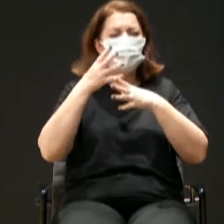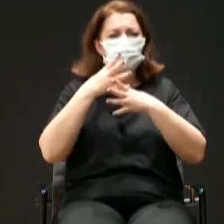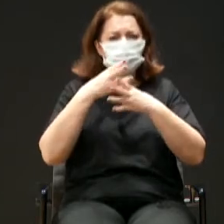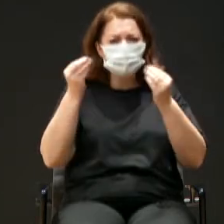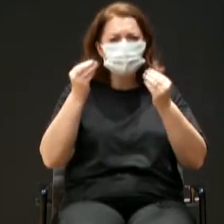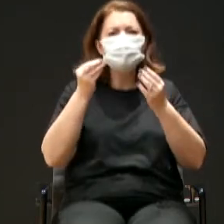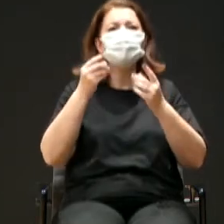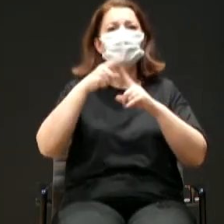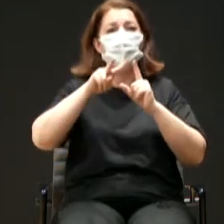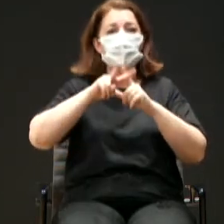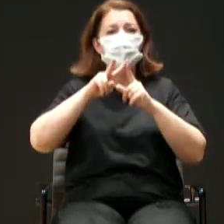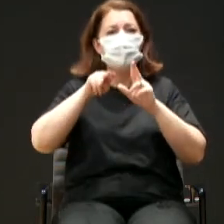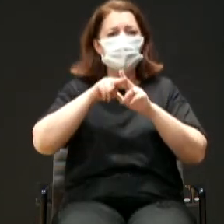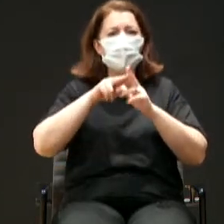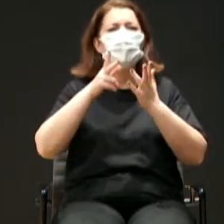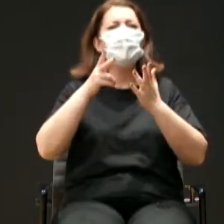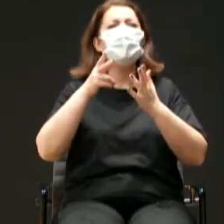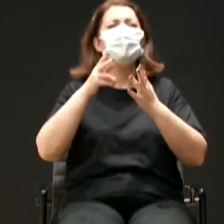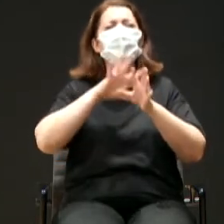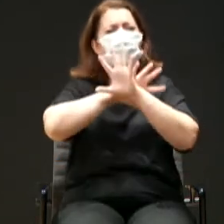palet fabrikasını sattınız.